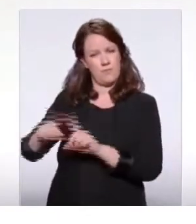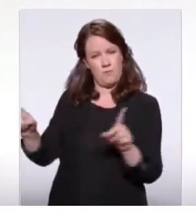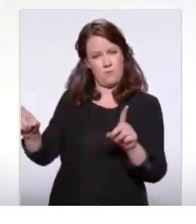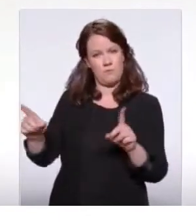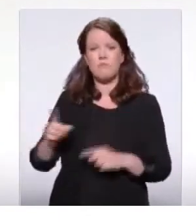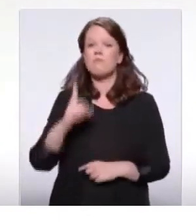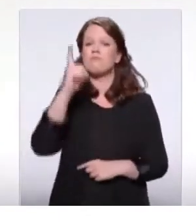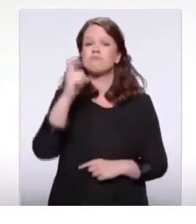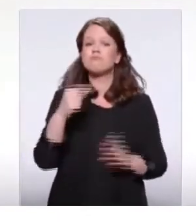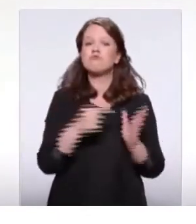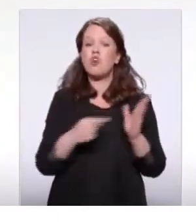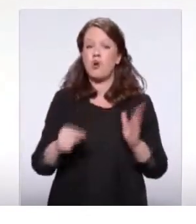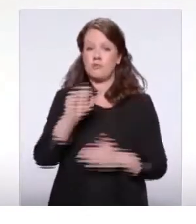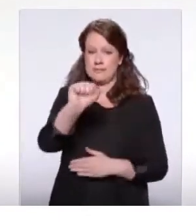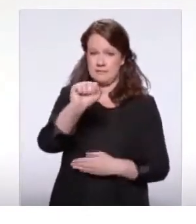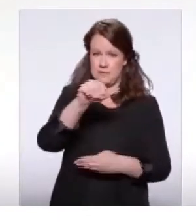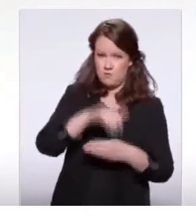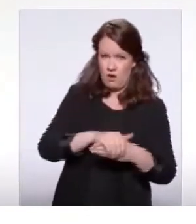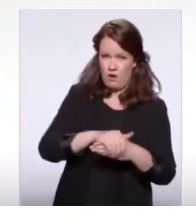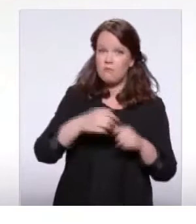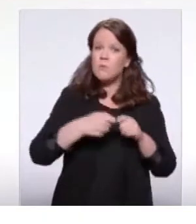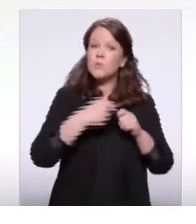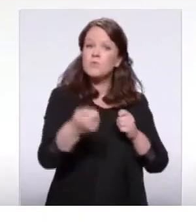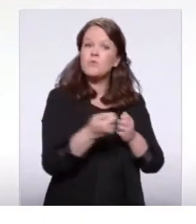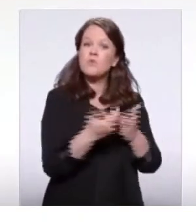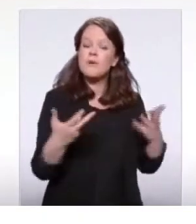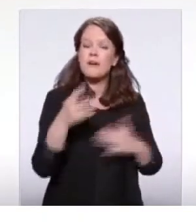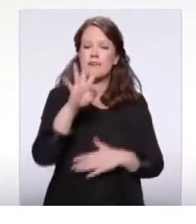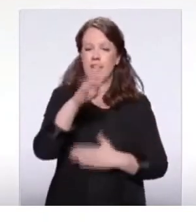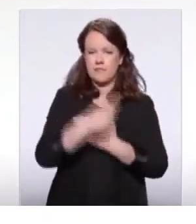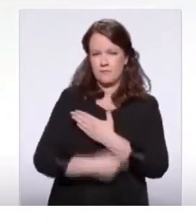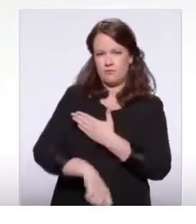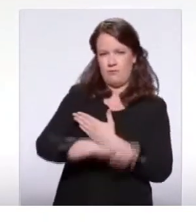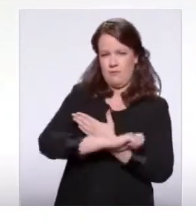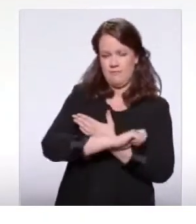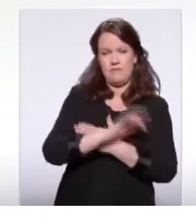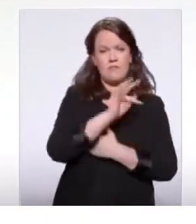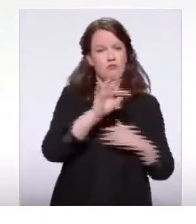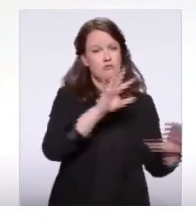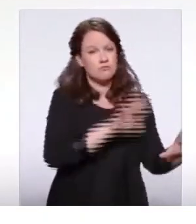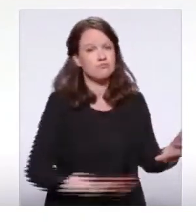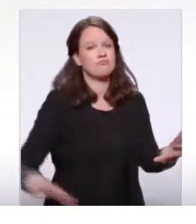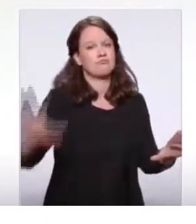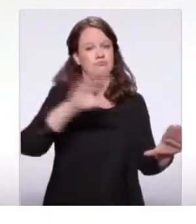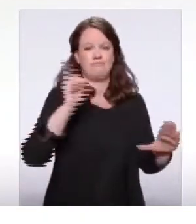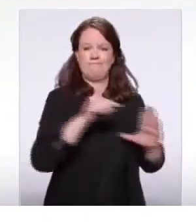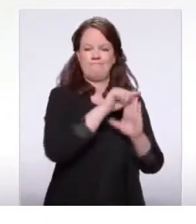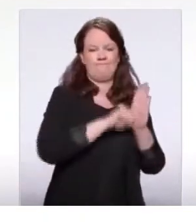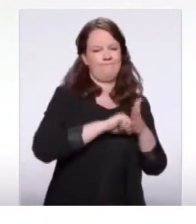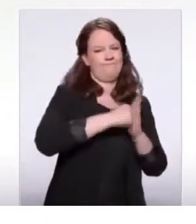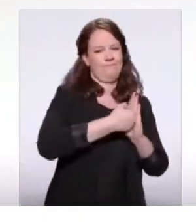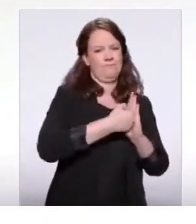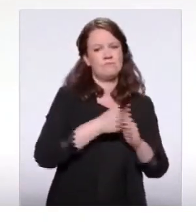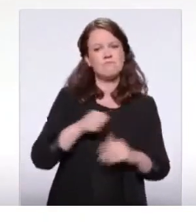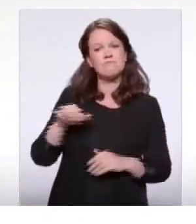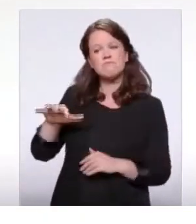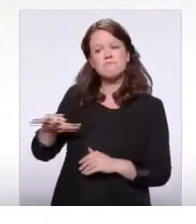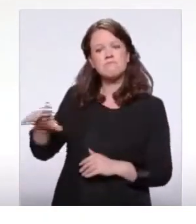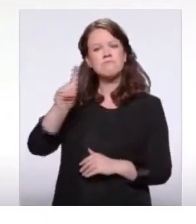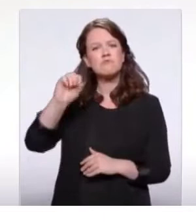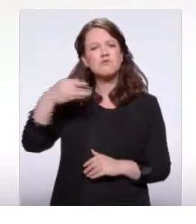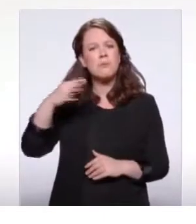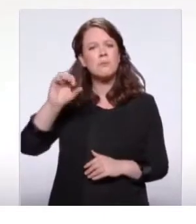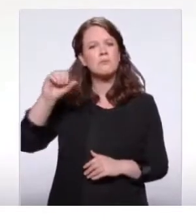4 semaines. Si nous faisons ce choix qui ne concerne pas nos territoires d'outre-mer, ces territoires où le virus circule moins,